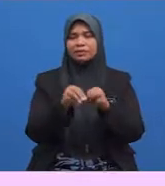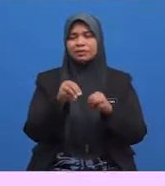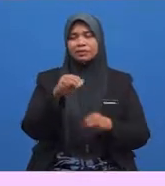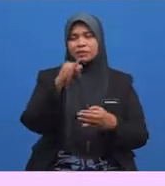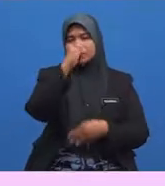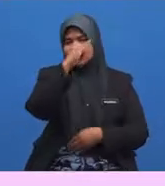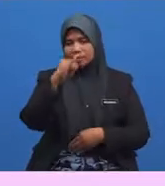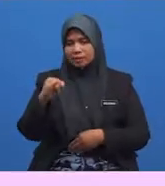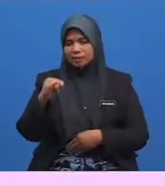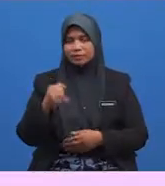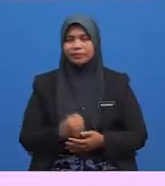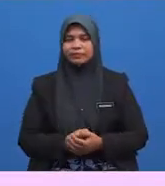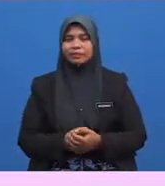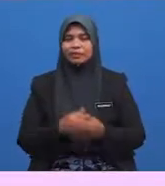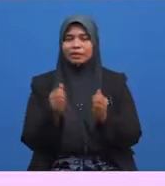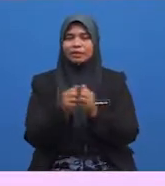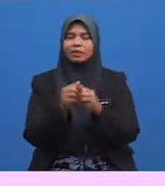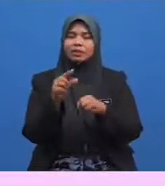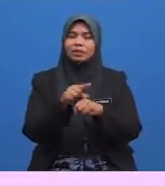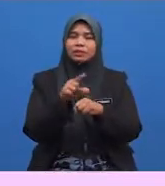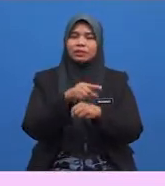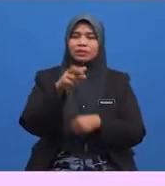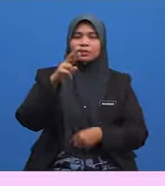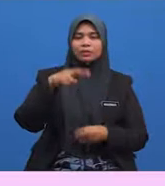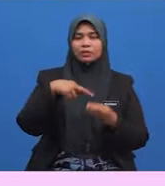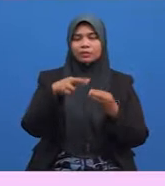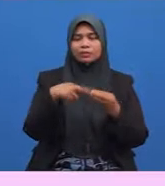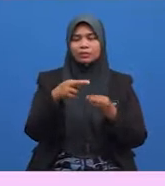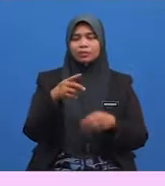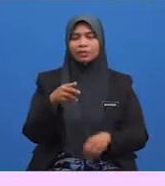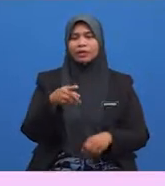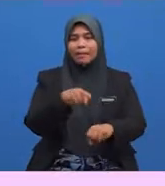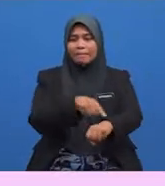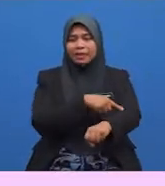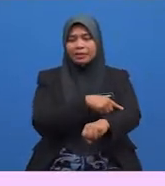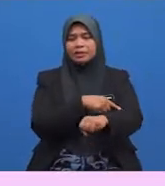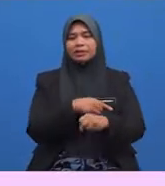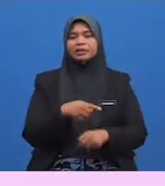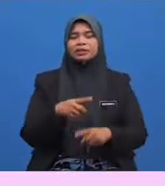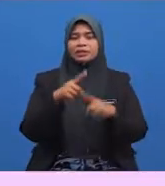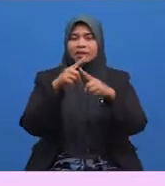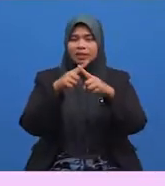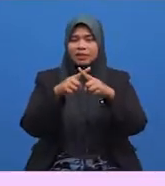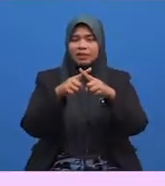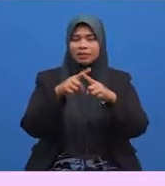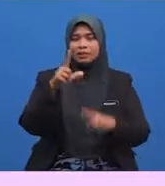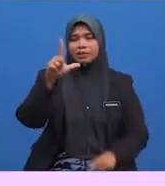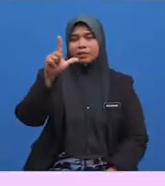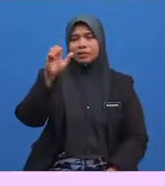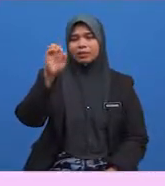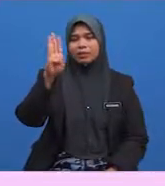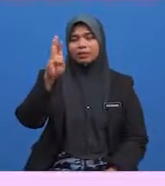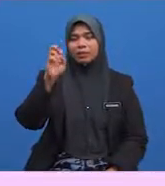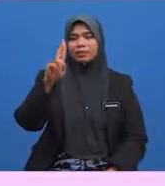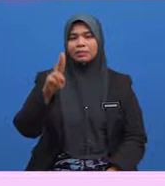Dengan menggunakan rumus panjang darab lebar, gantikan nilai panjang